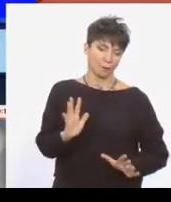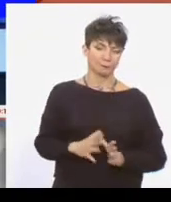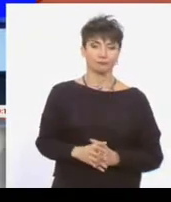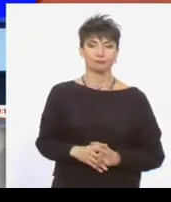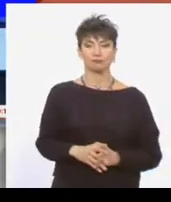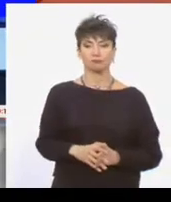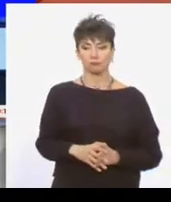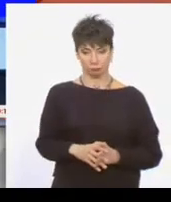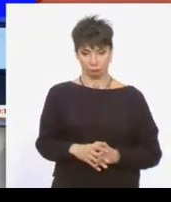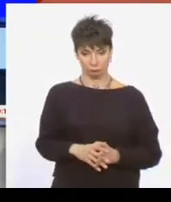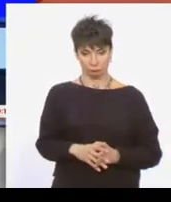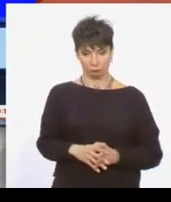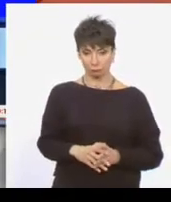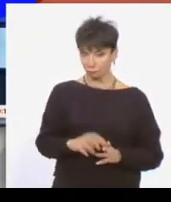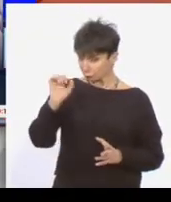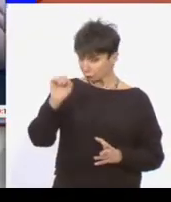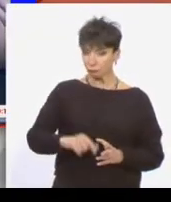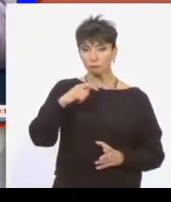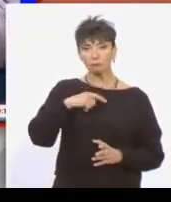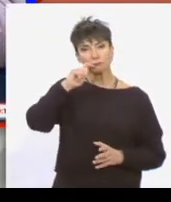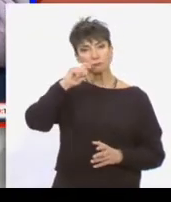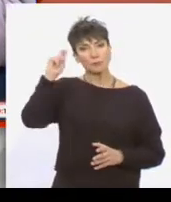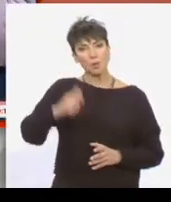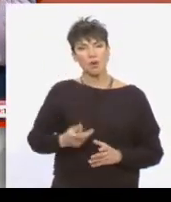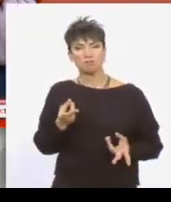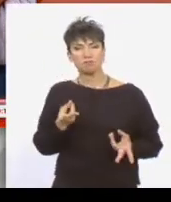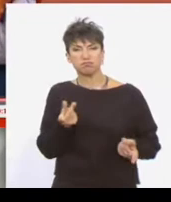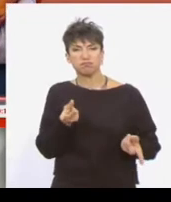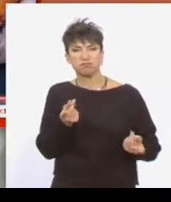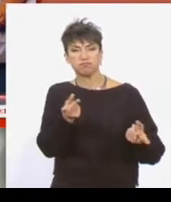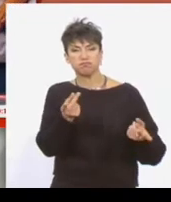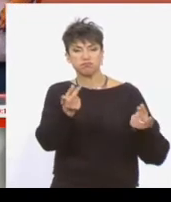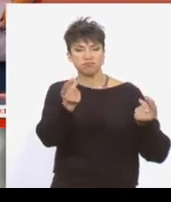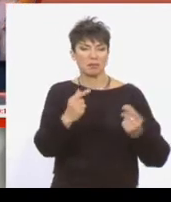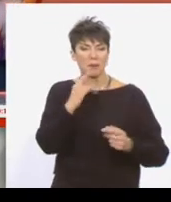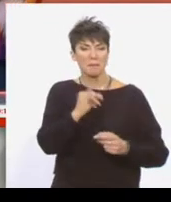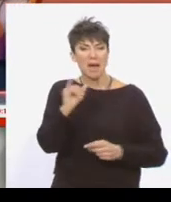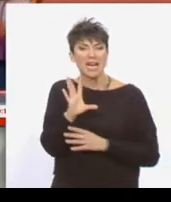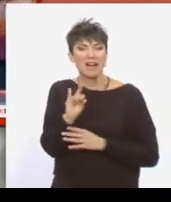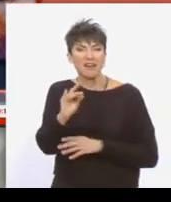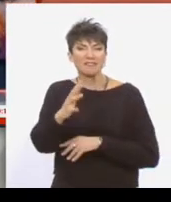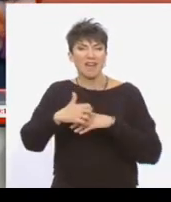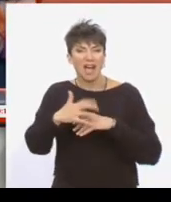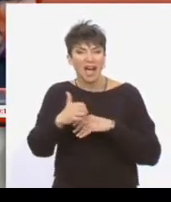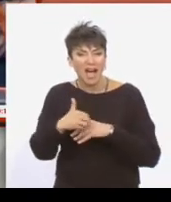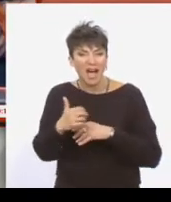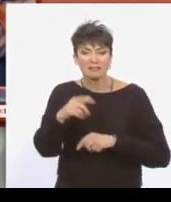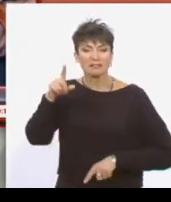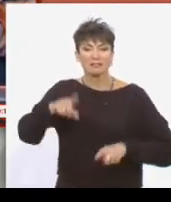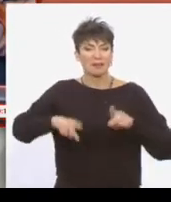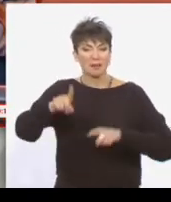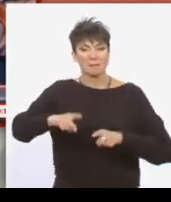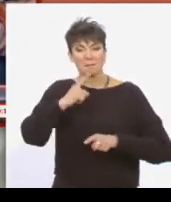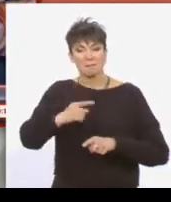Τώρα, συγκινητικά στιγμιότυπα εκτελήσονται και με τους Ουκρανούς, οι οποίοι παίρνουν το δρόμο της προσφυγιάς, έχοντας μαζί τους ακόμη και τα κατοικίδια τους. Πολλοί είναι και οι εθελοντές, οι οποίοι